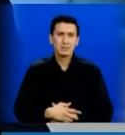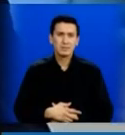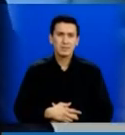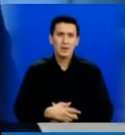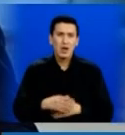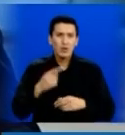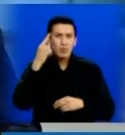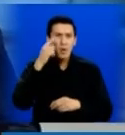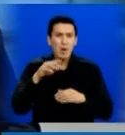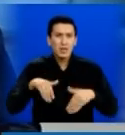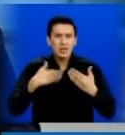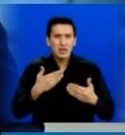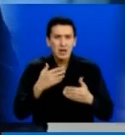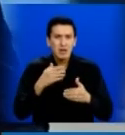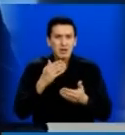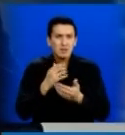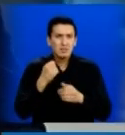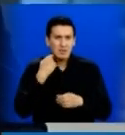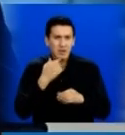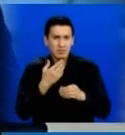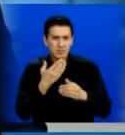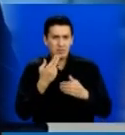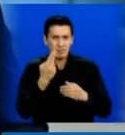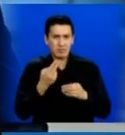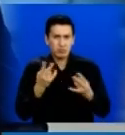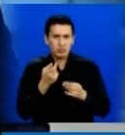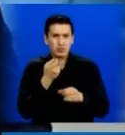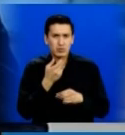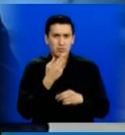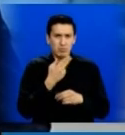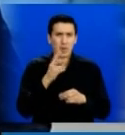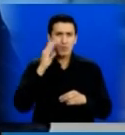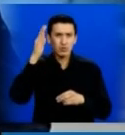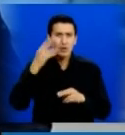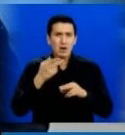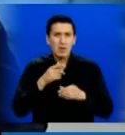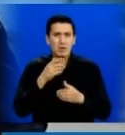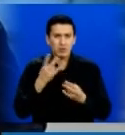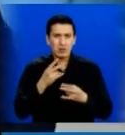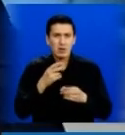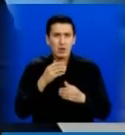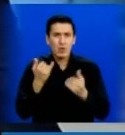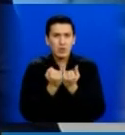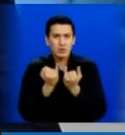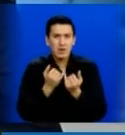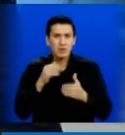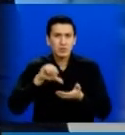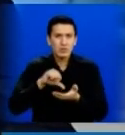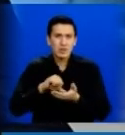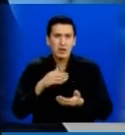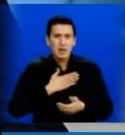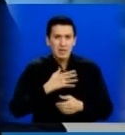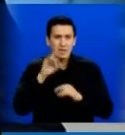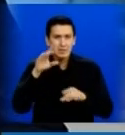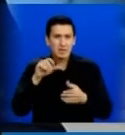Думаю, предложение придерживаться трезвых взглядов, в том числе на будущее, поддержит и наш уважаемый гость. В студии Информбюро сегодня